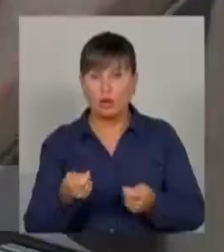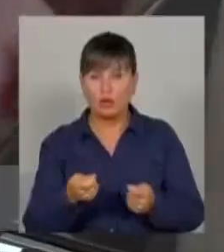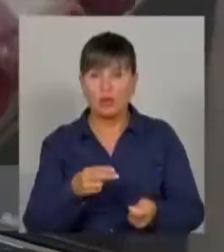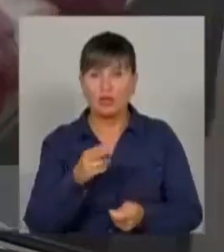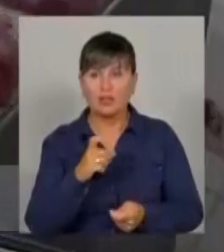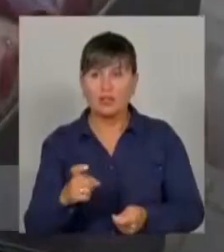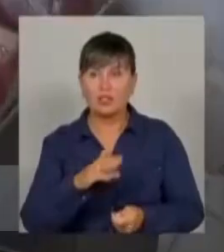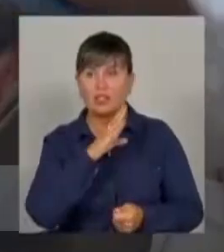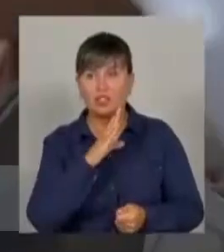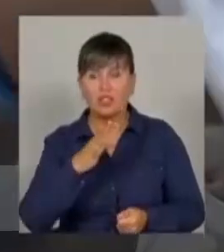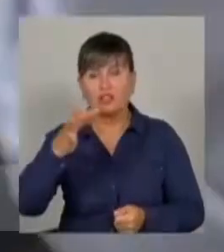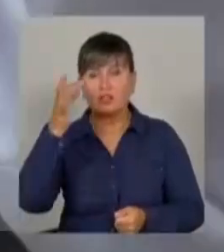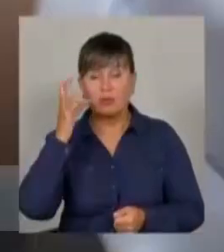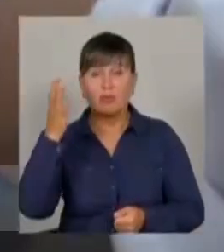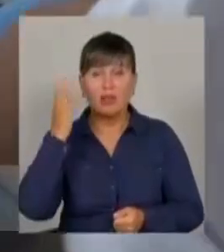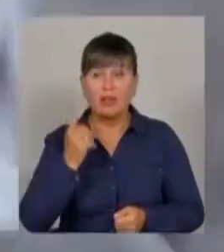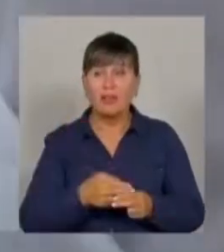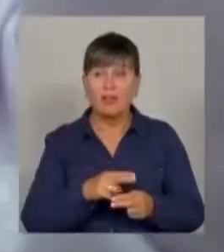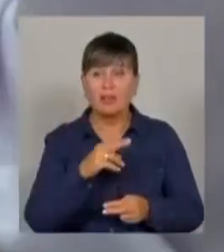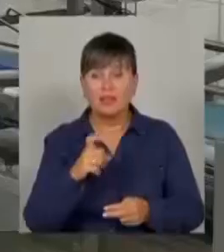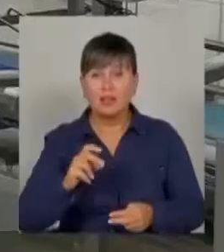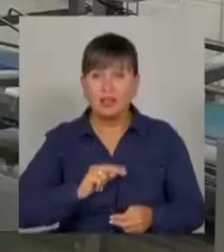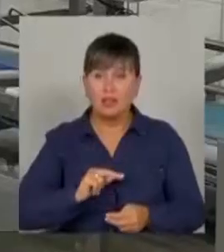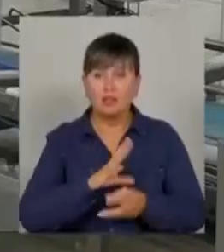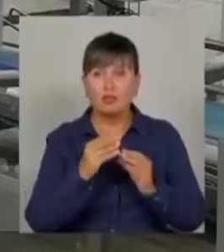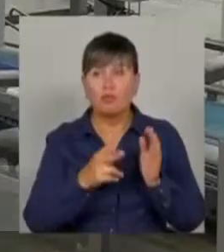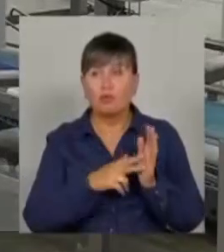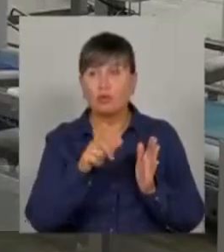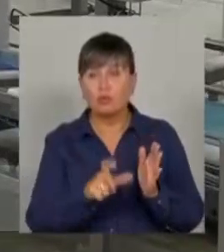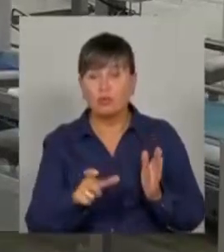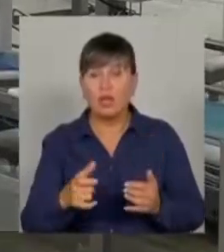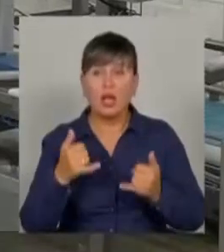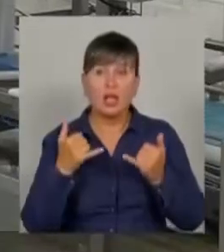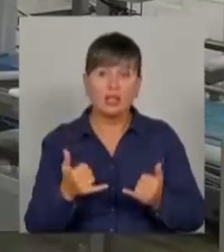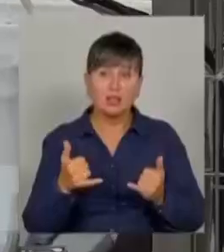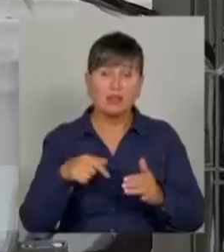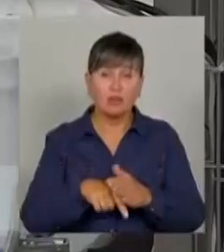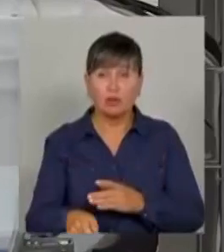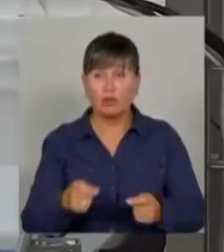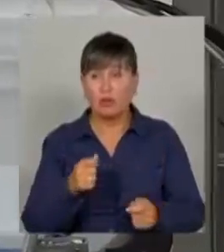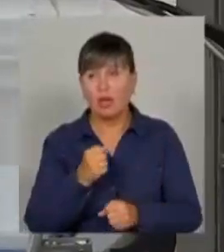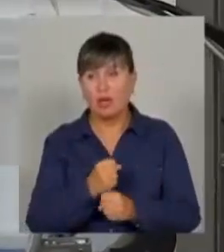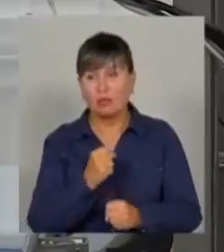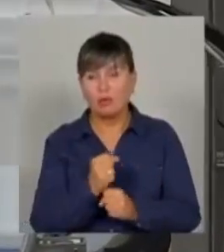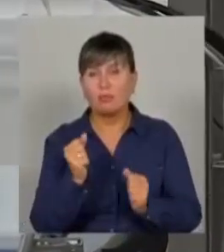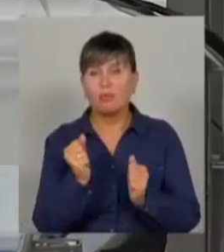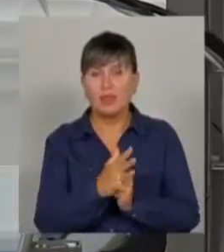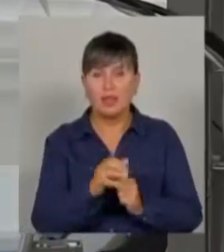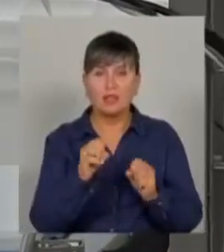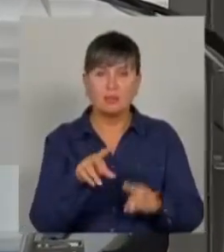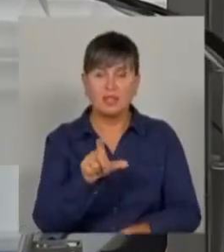цеха женщина вспоминает что когда-то в этом цихл трудились Всего восемь человек Сегодня же под одним ее руководством Работает 15